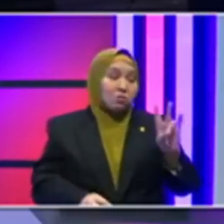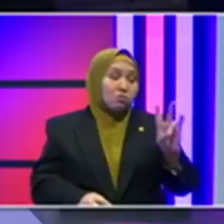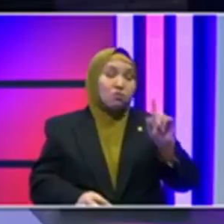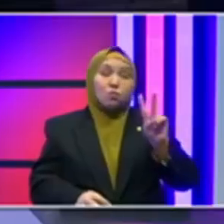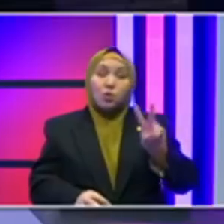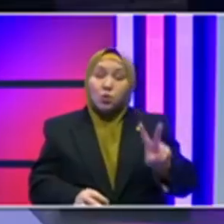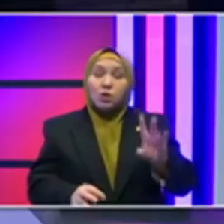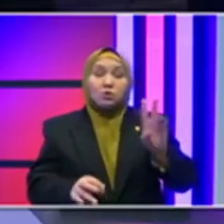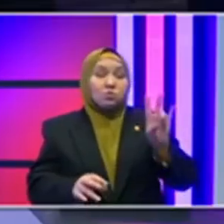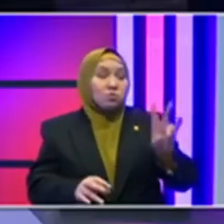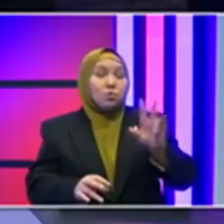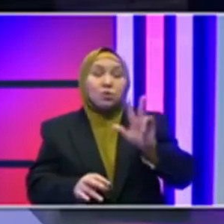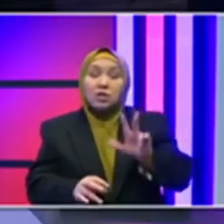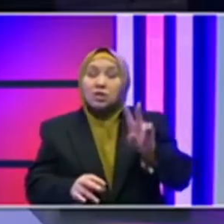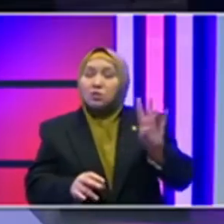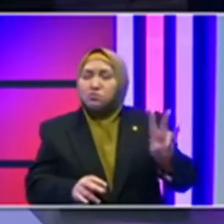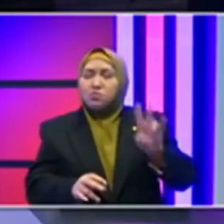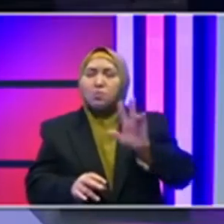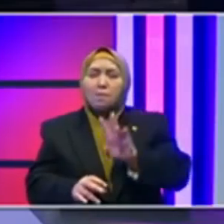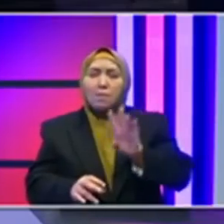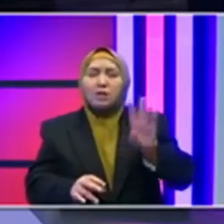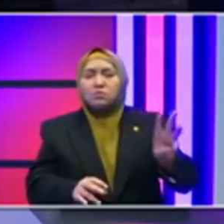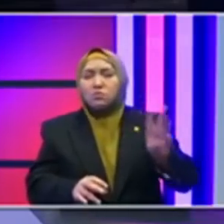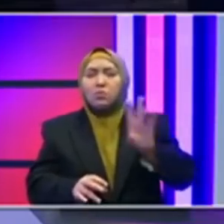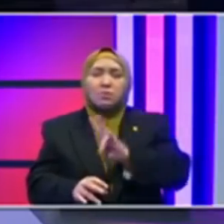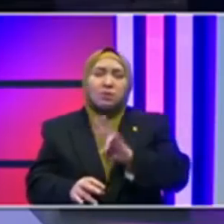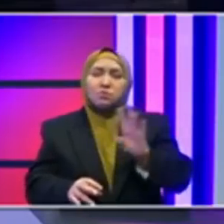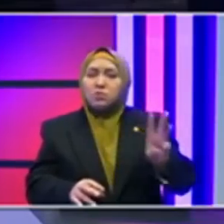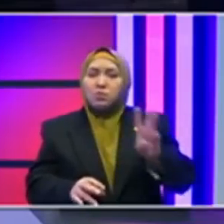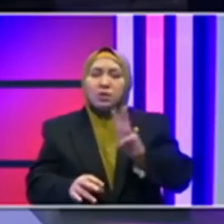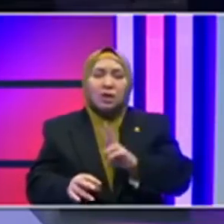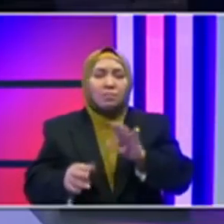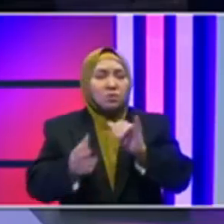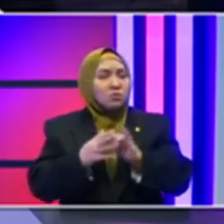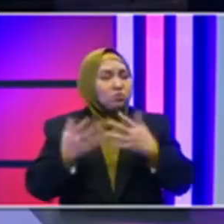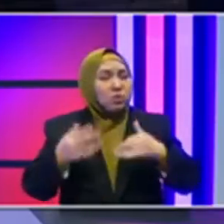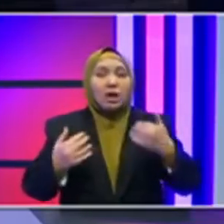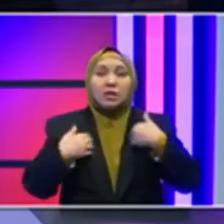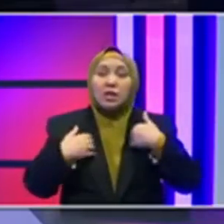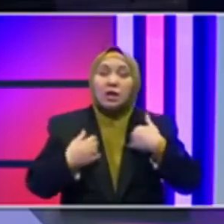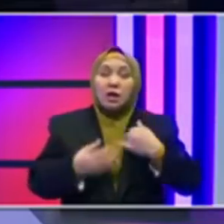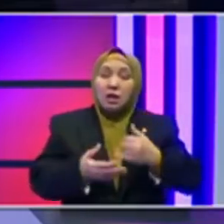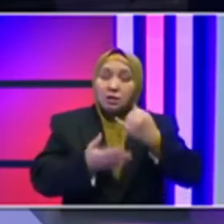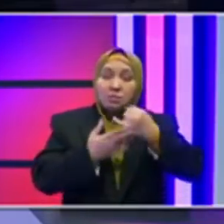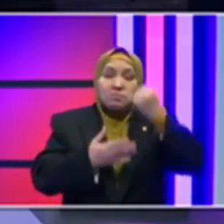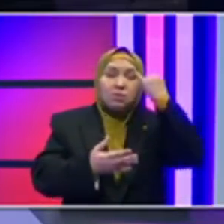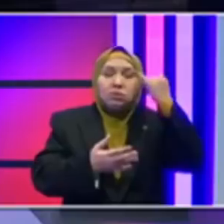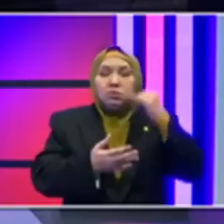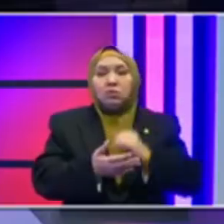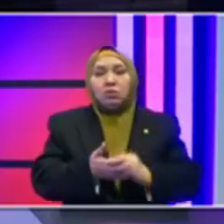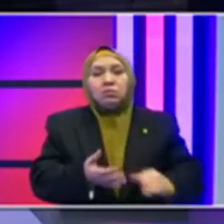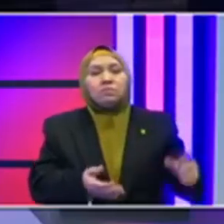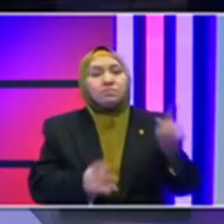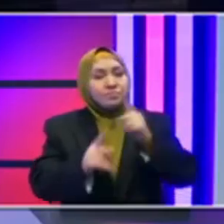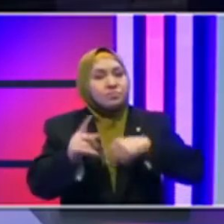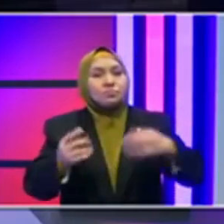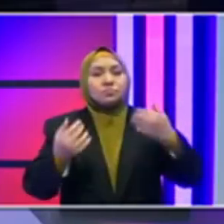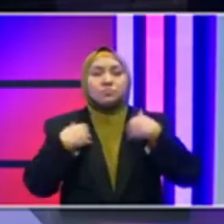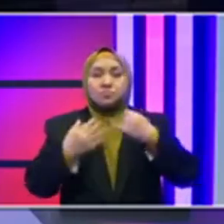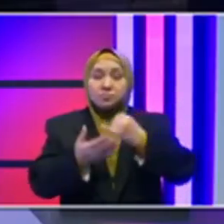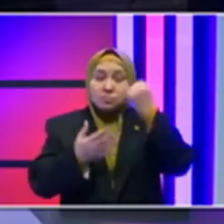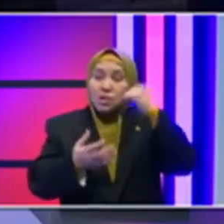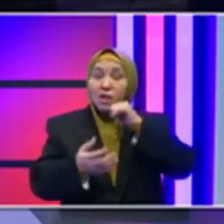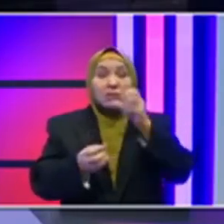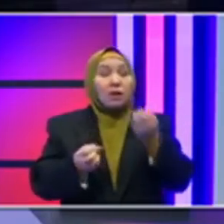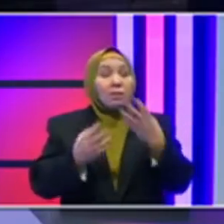73 74 75 76 itu keren demikian dan memang ada ilmu ya cuma bila mereka ada ilmu yang tak